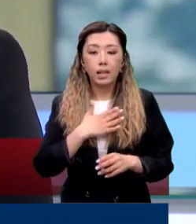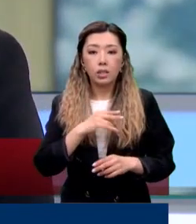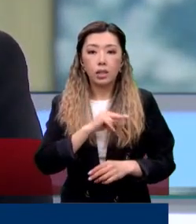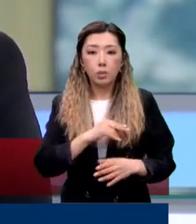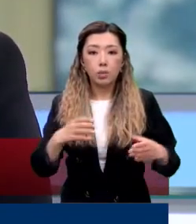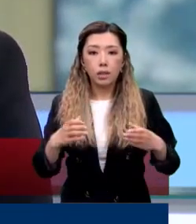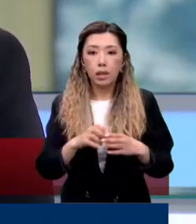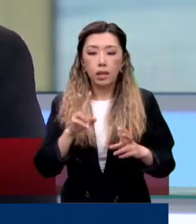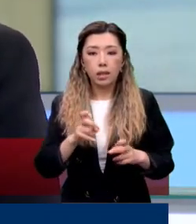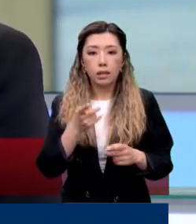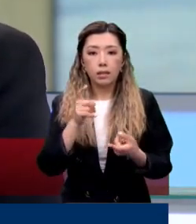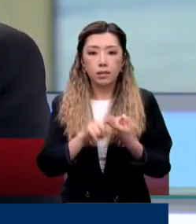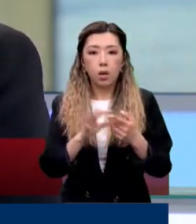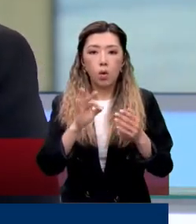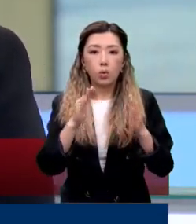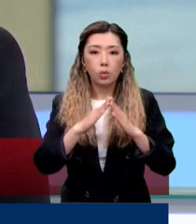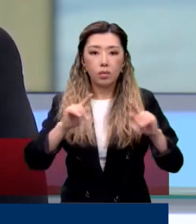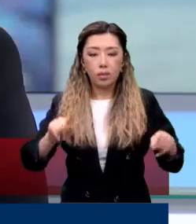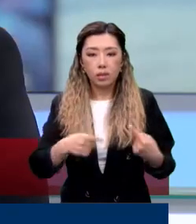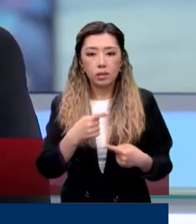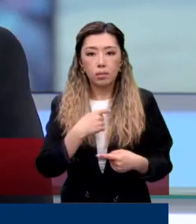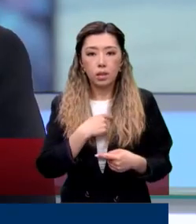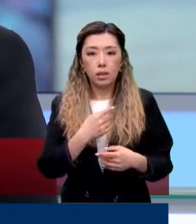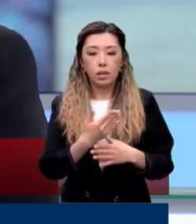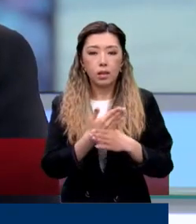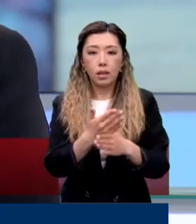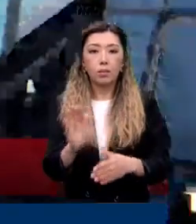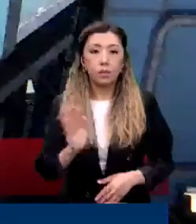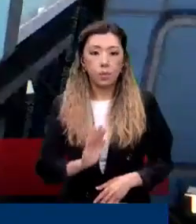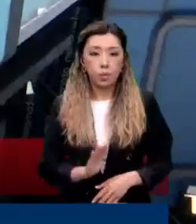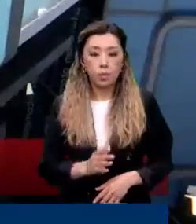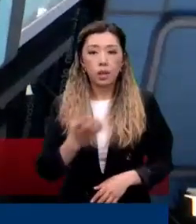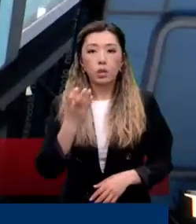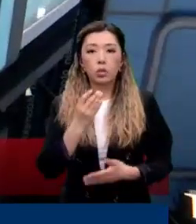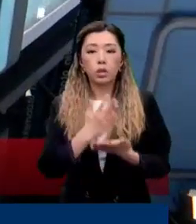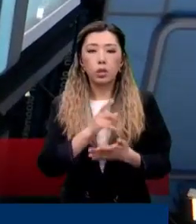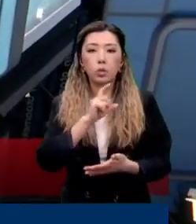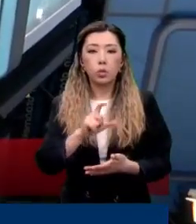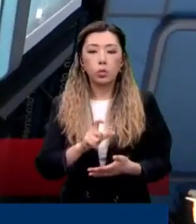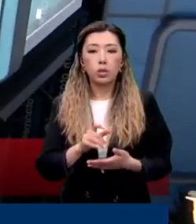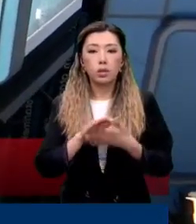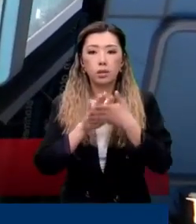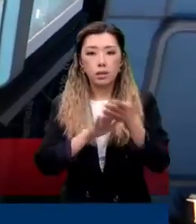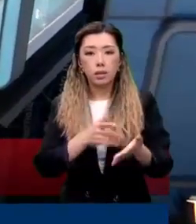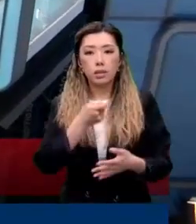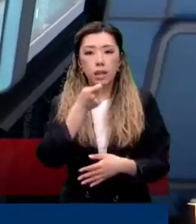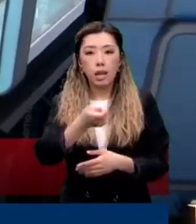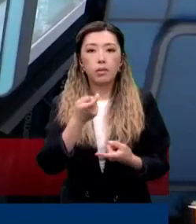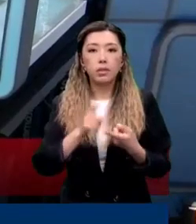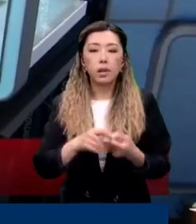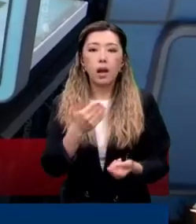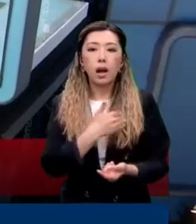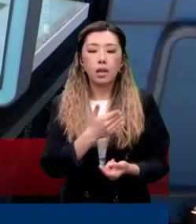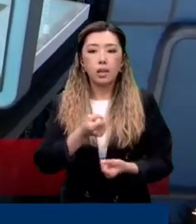это не предусмотрено. И, конечно же, очень много обращаются по развитию бизнеса. То есть говорят о том, что хотели бы на